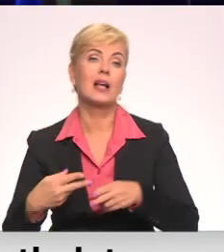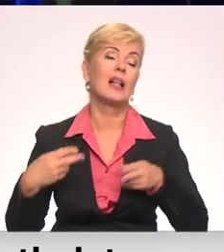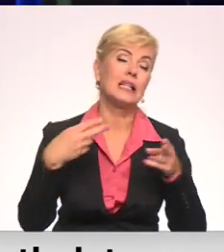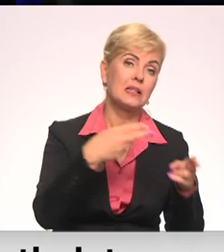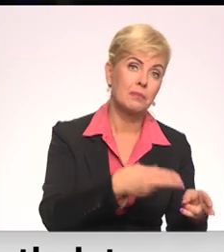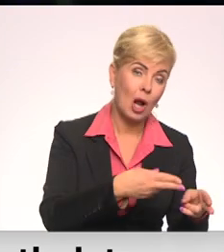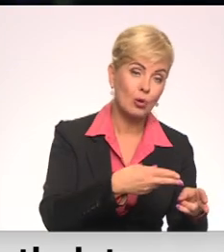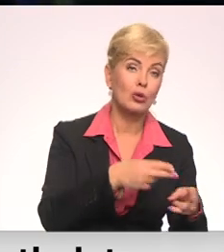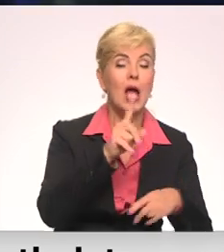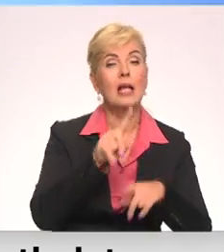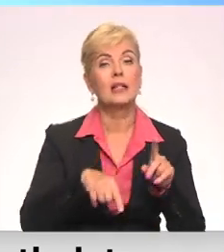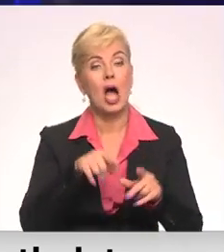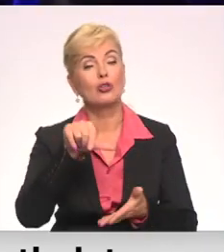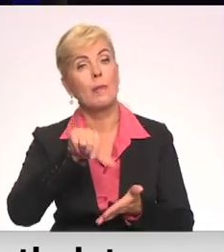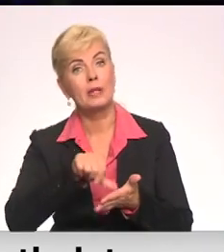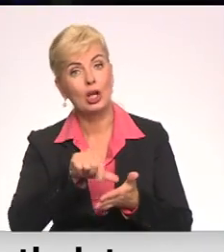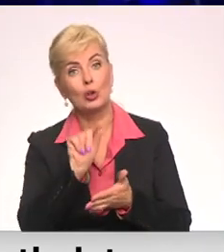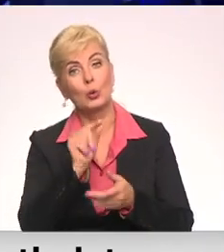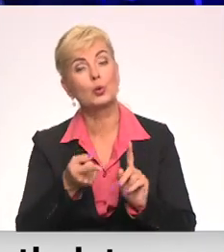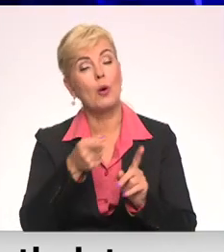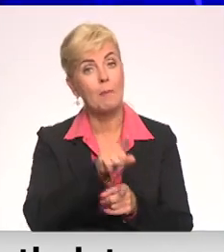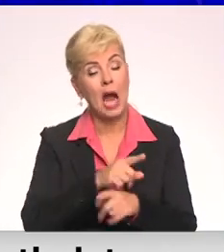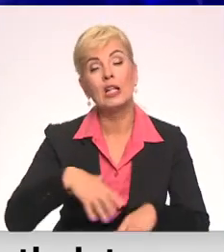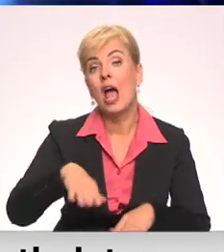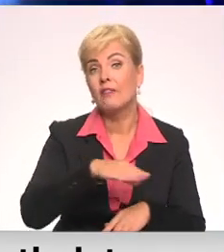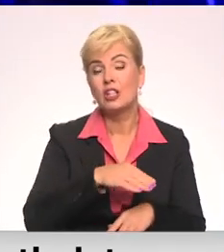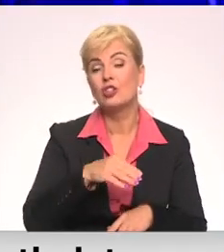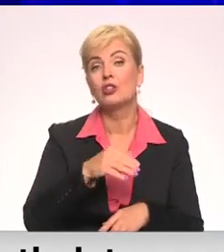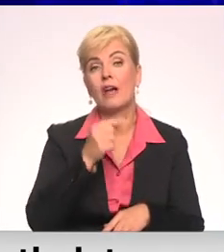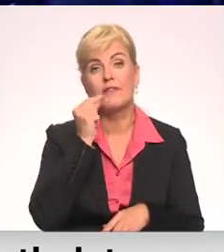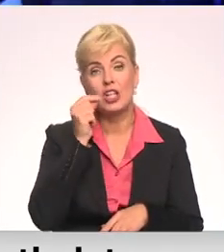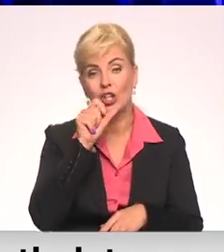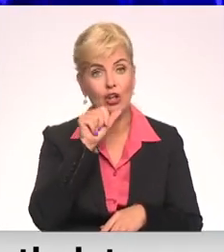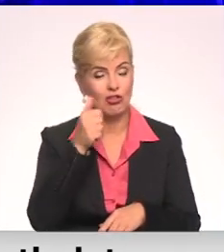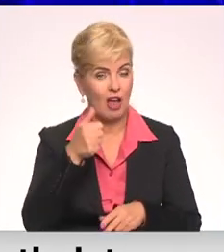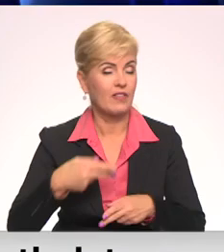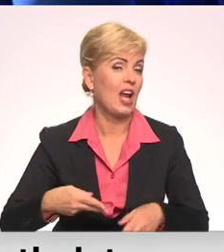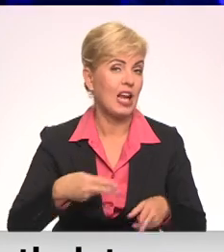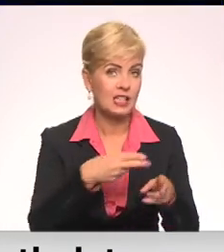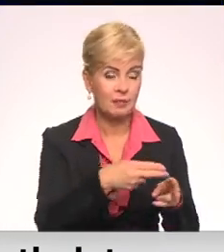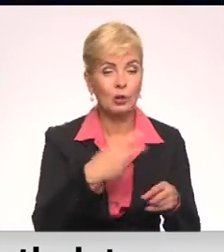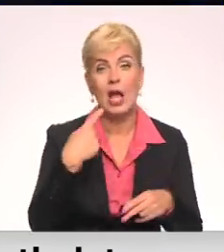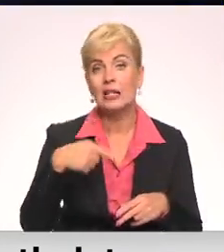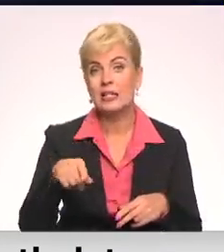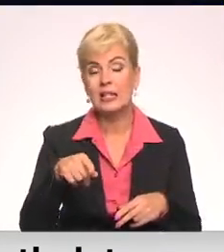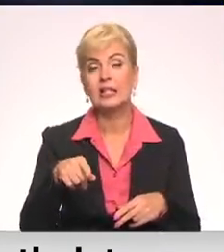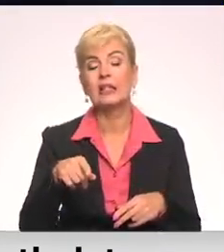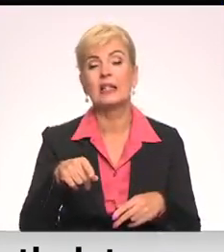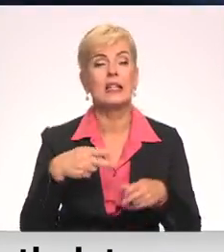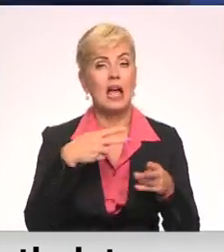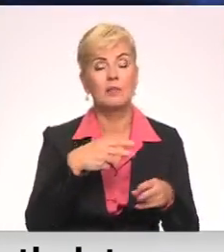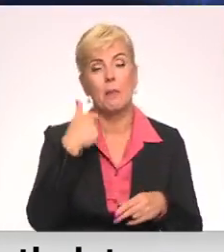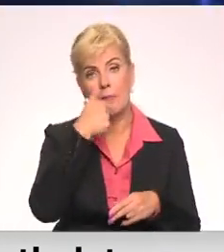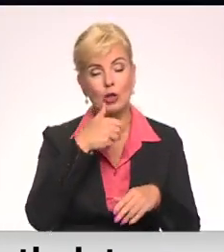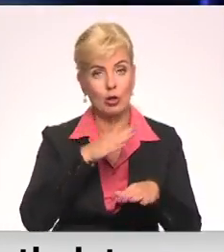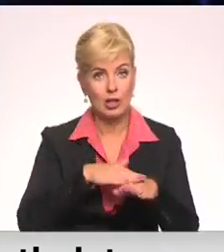izbraucam. Dažus priekšnesumus mainījām, jo visi, īpaši vīrieši, nevarēja izbraukt. Citi neizbrauc personiski iemeslu dēļ, bet